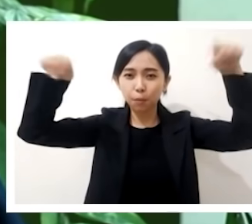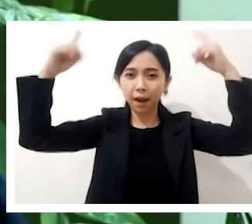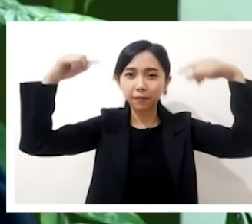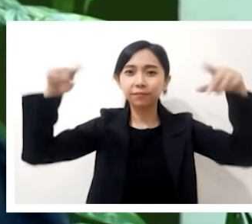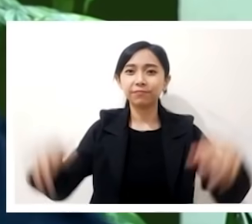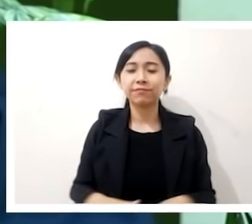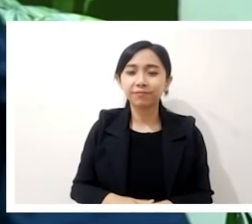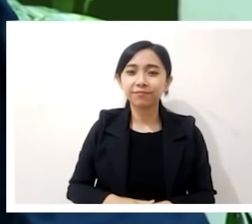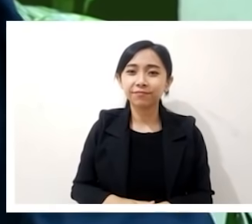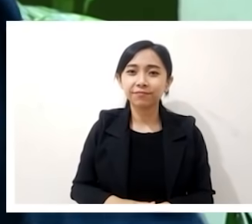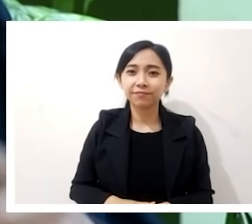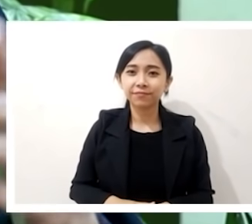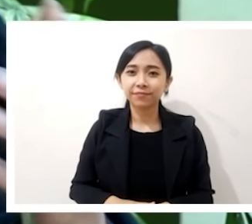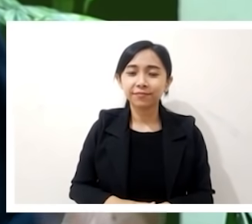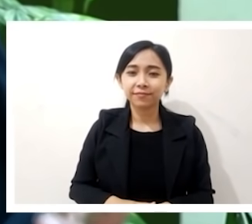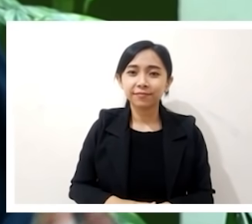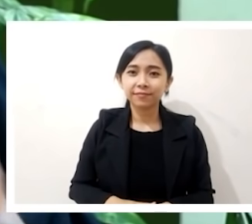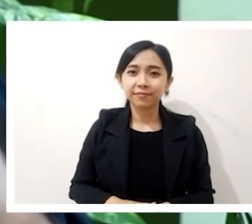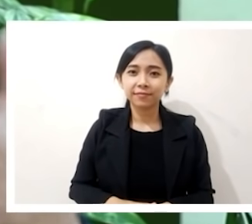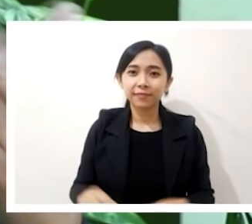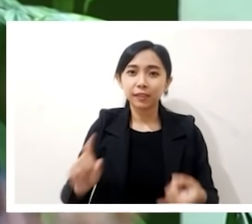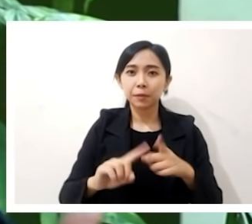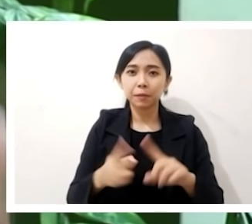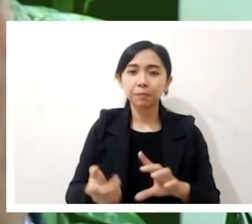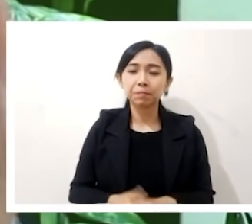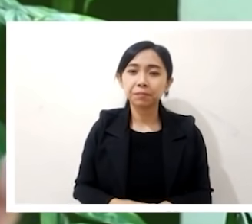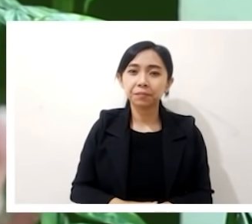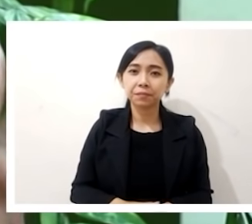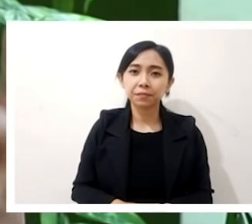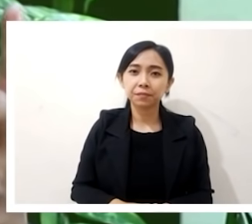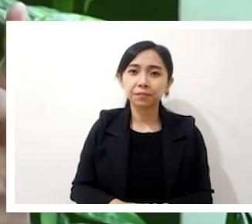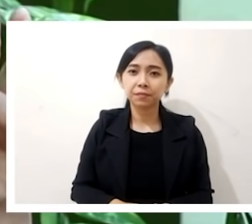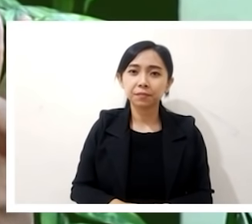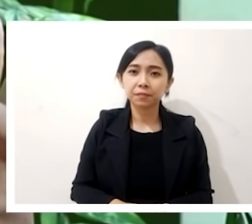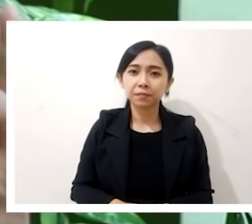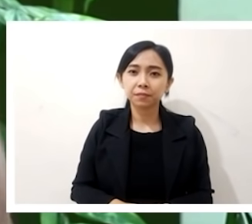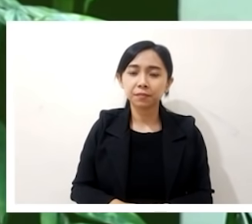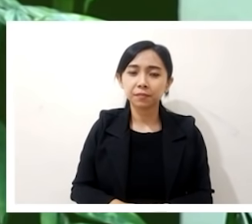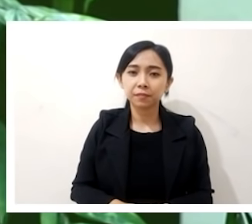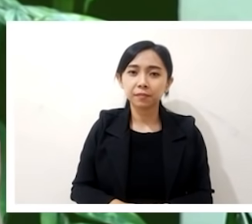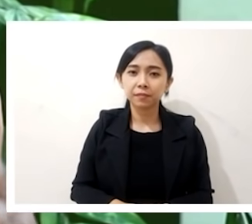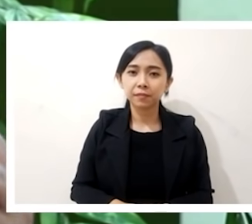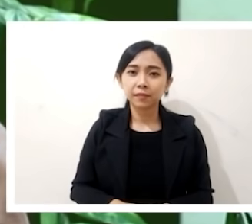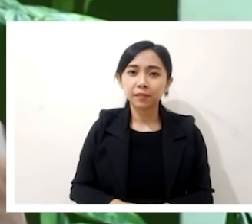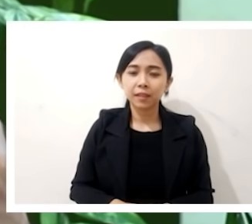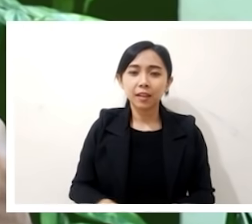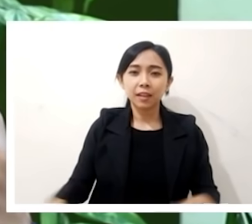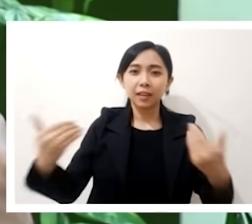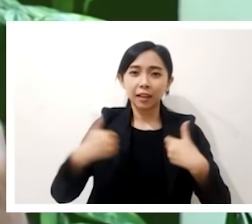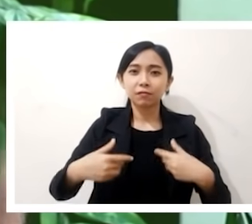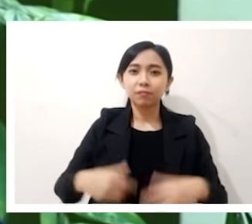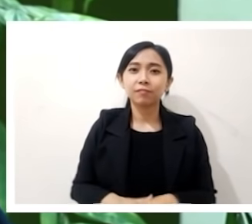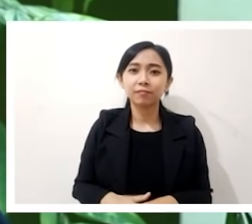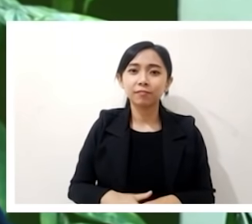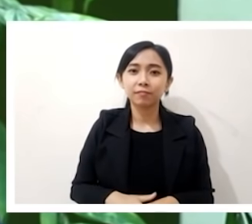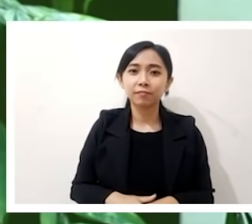19. Saudara-saudaraku, dengan penggambaran tentang upacara